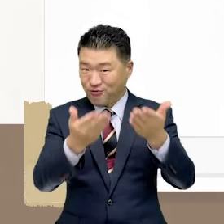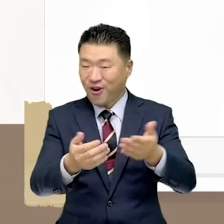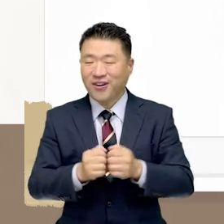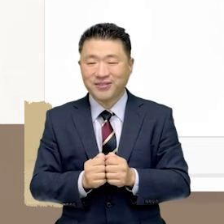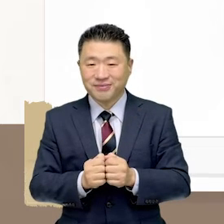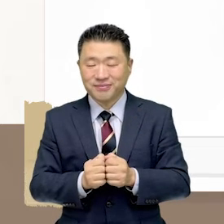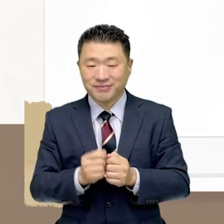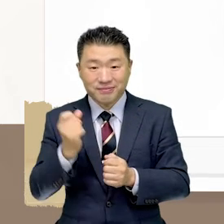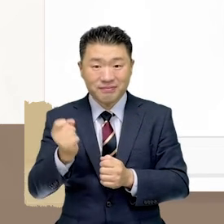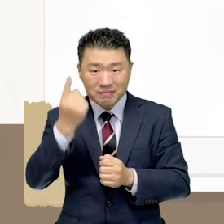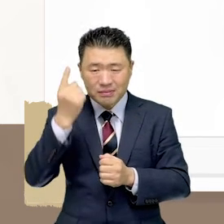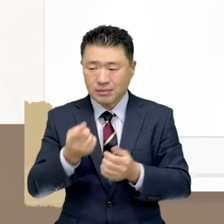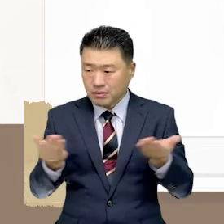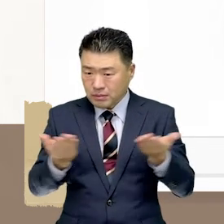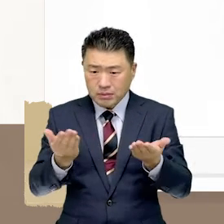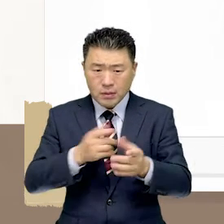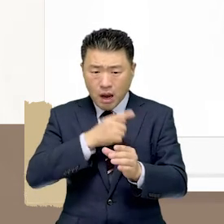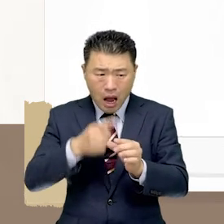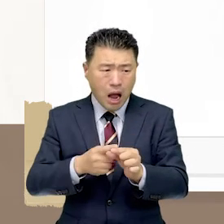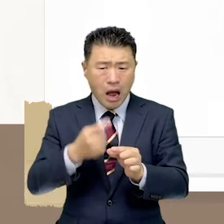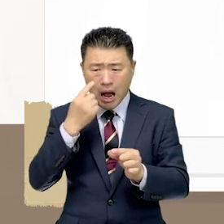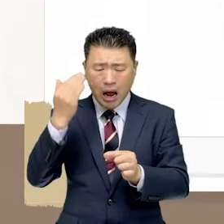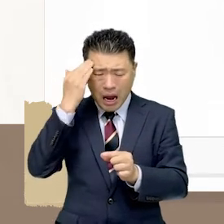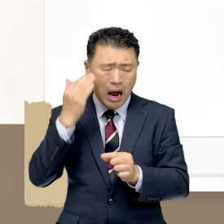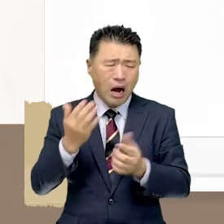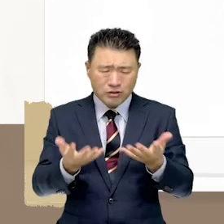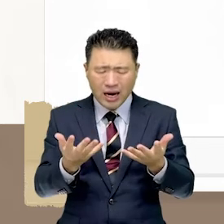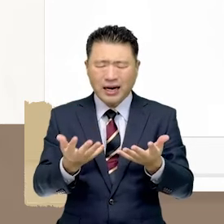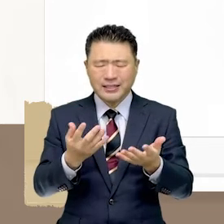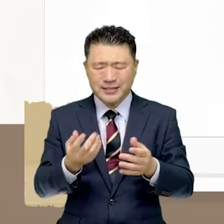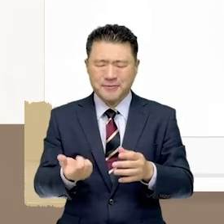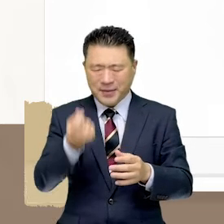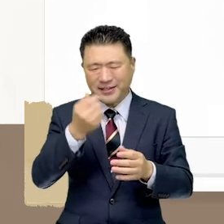이를 통해 재해 근로자의 재활 및 사회복귀를